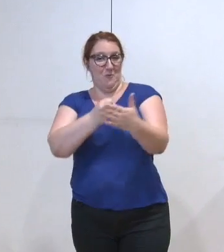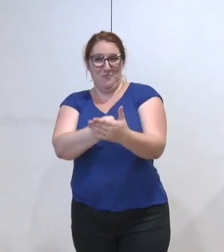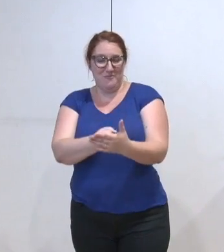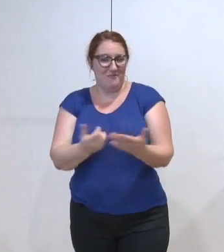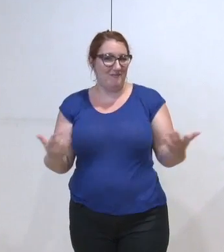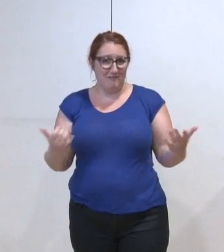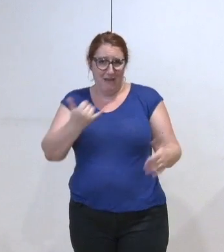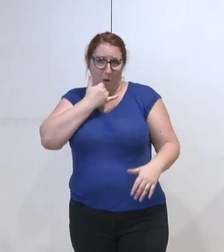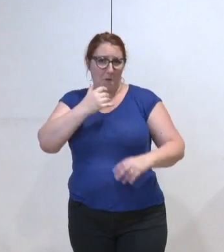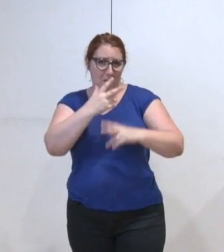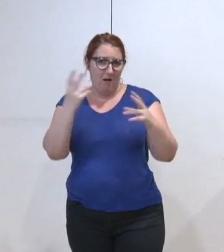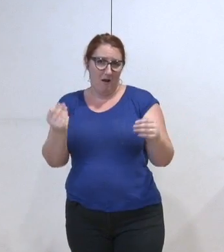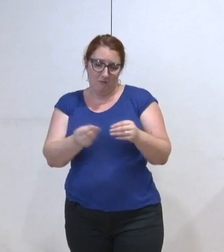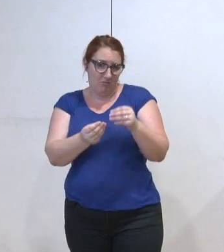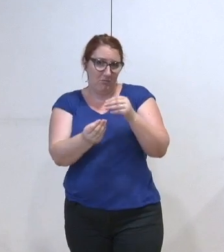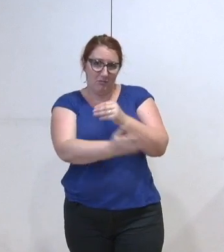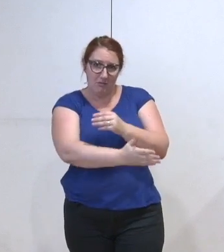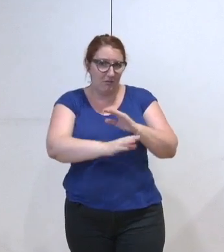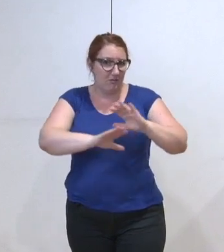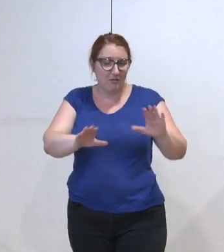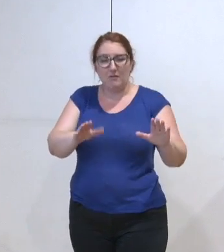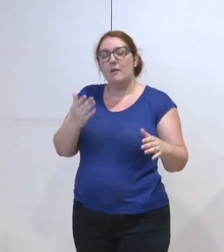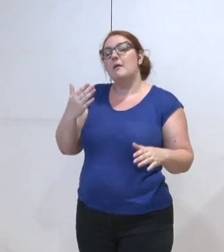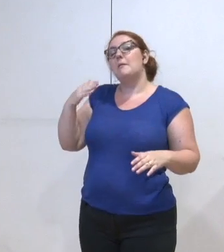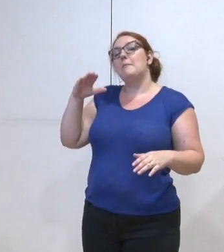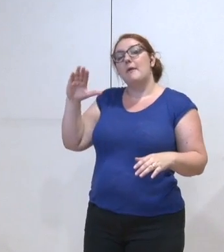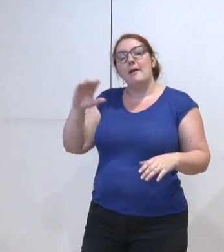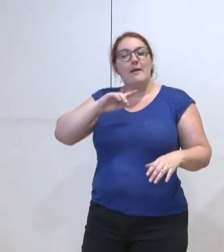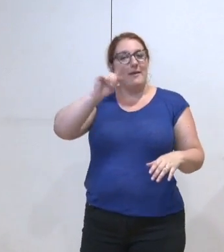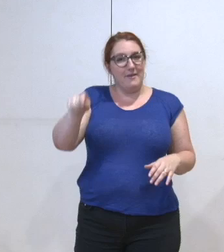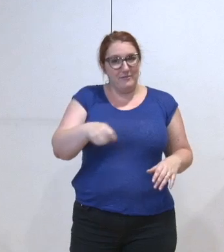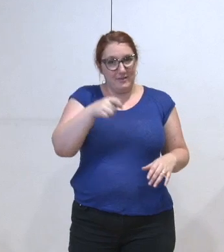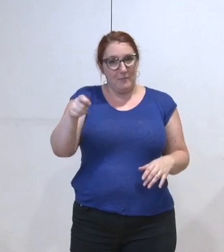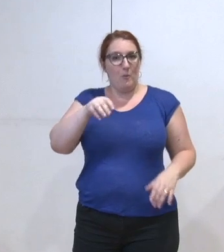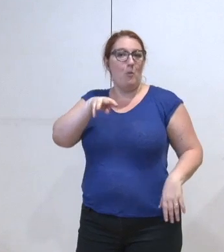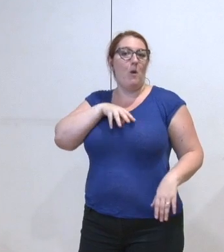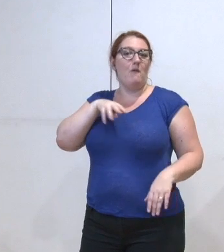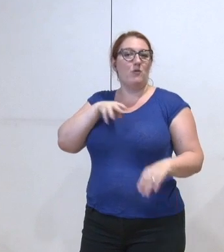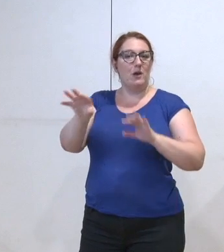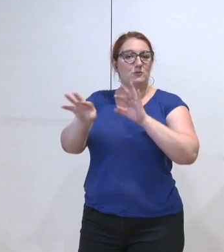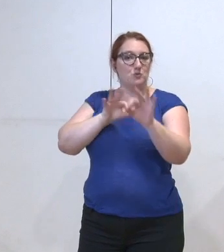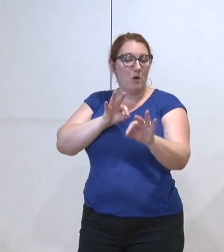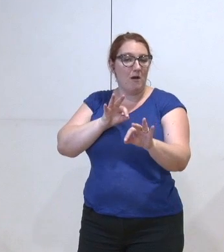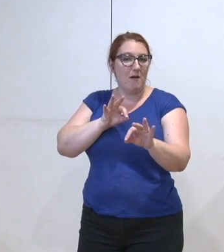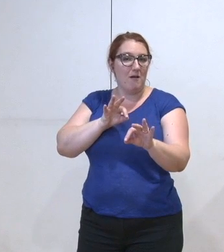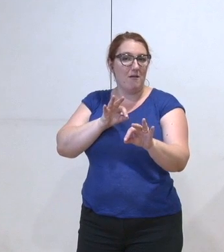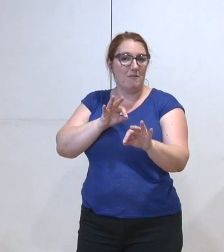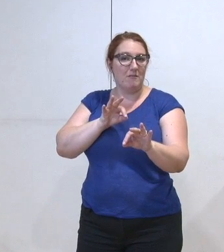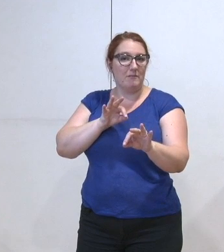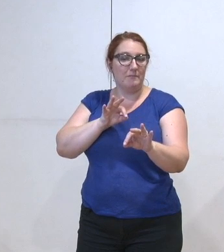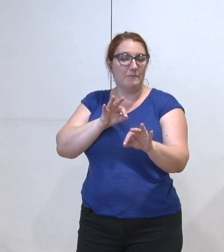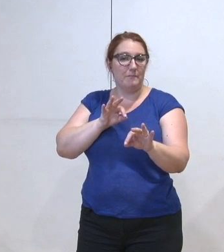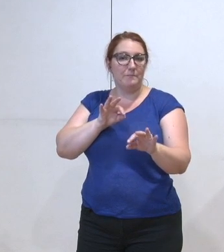revanche euh évidemment pour le choix euh de nos avocats euh c'est un choix euh